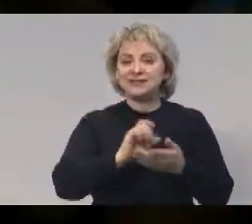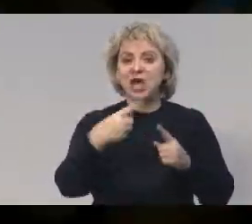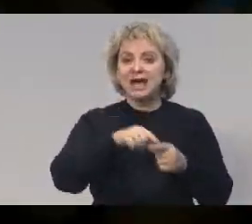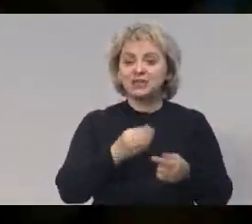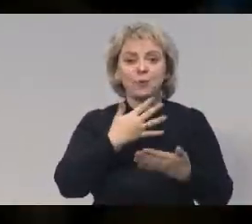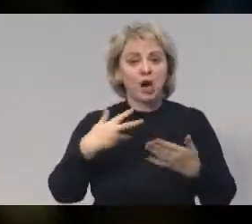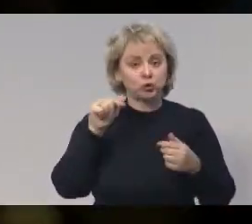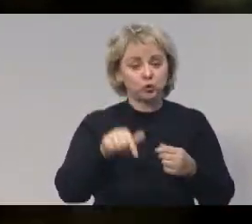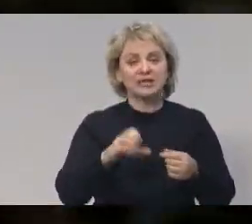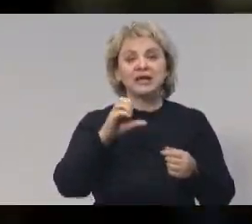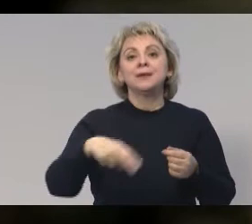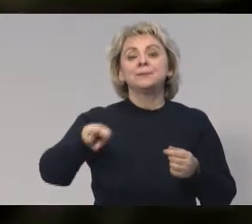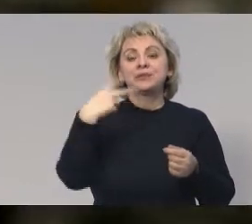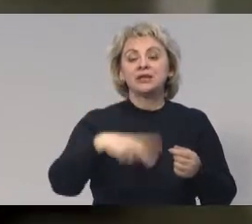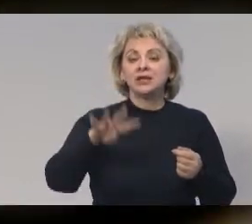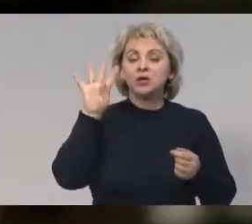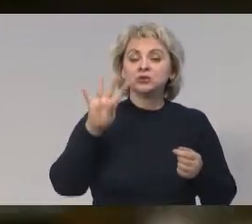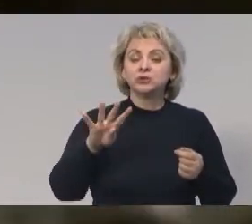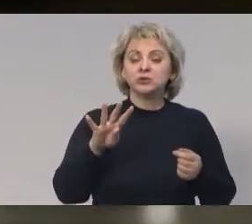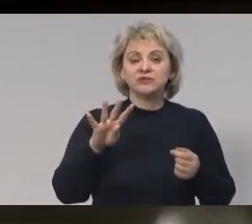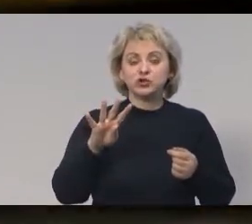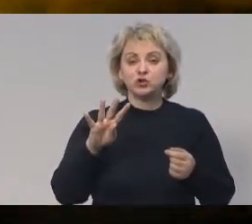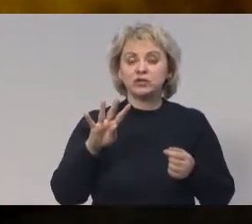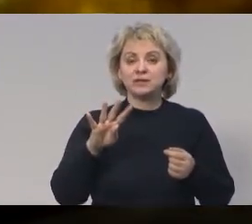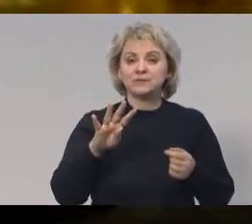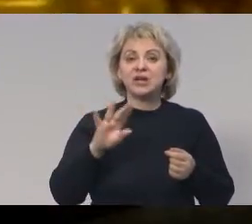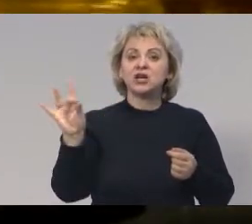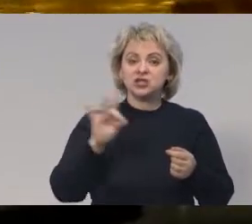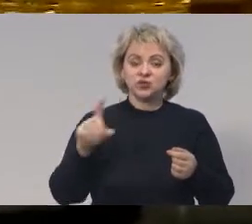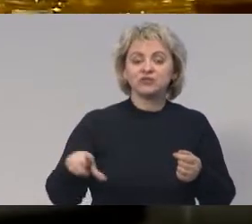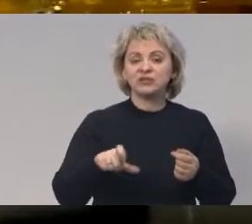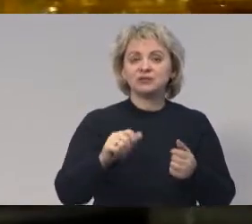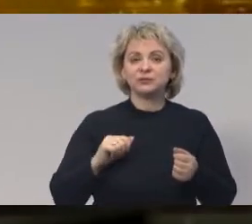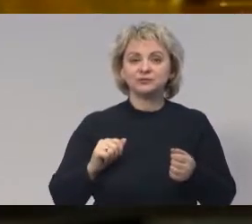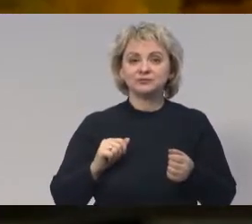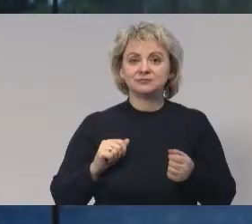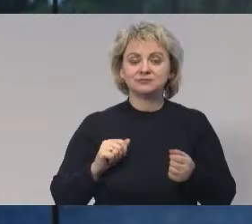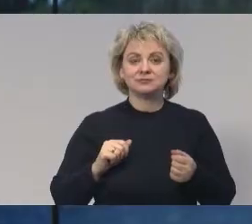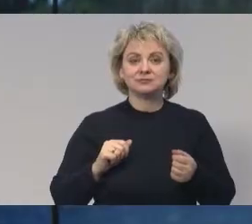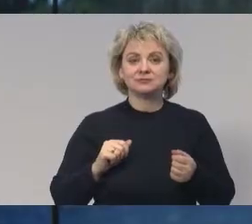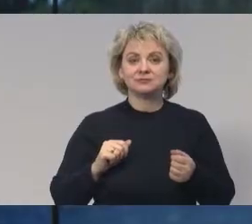этого продукта. Сергей Мирошниченко, Сергей Вишняков, Дон-24, Ростов-на-Дону.